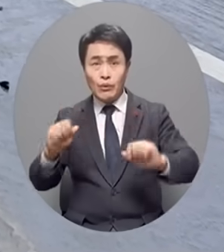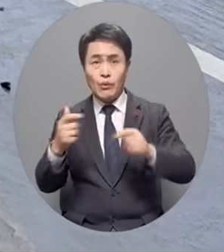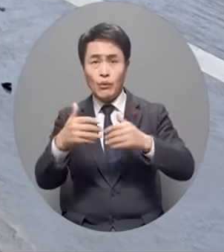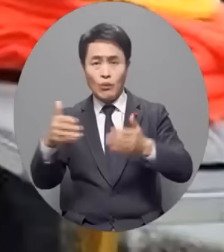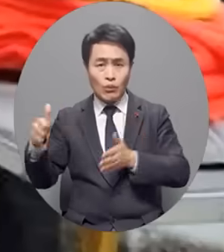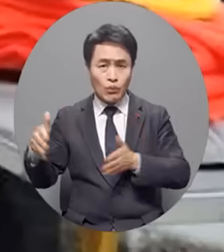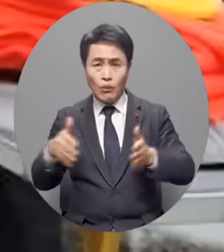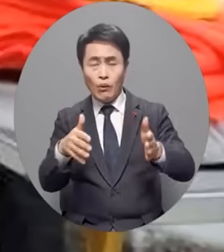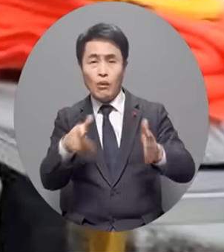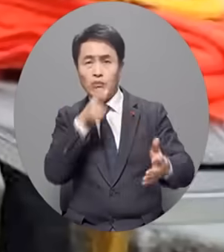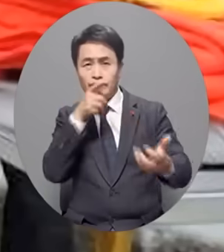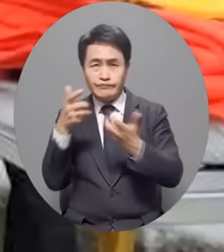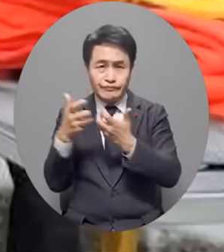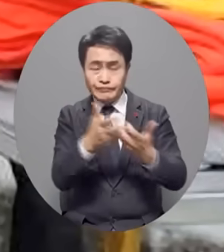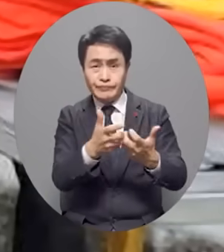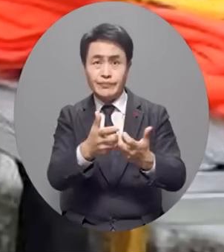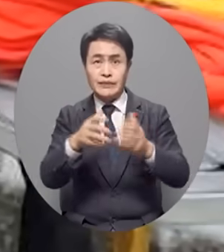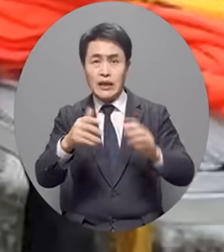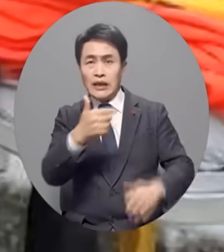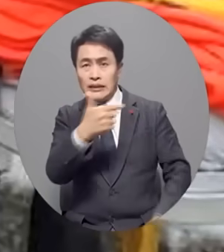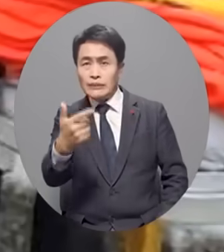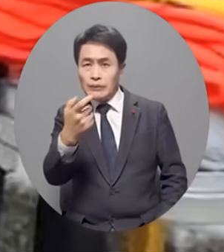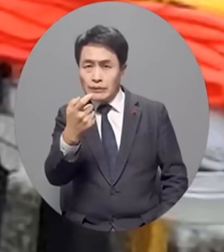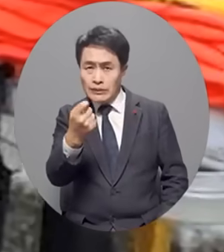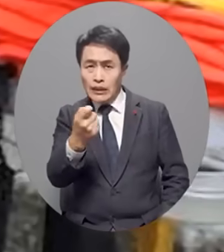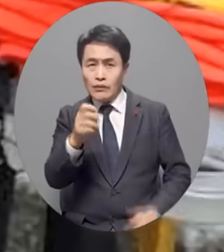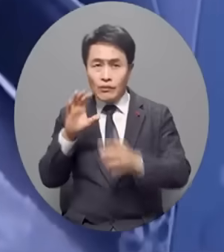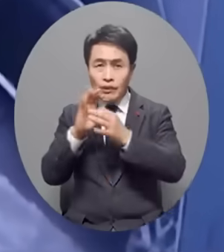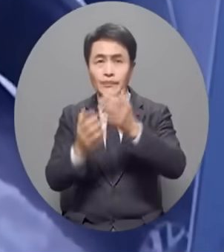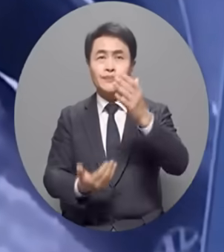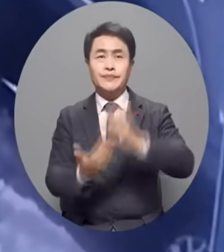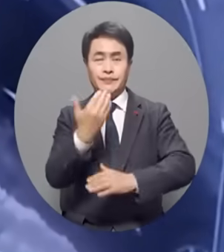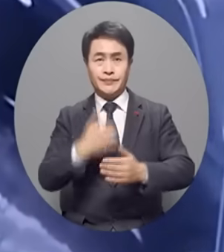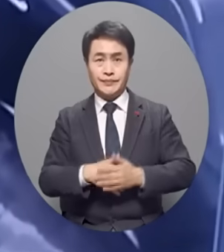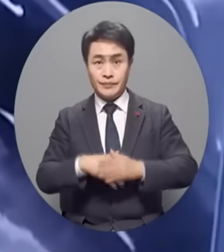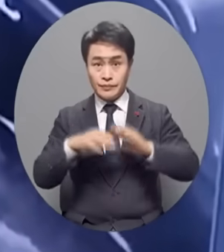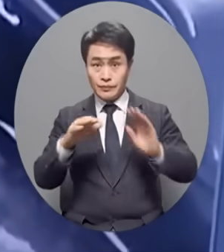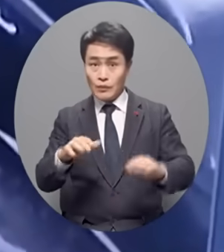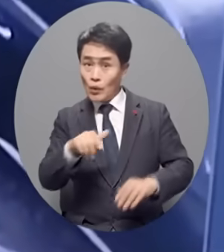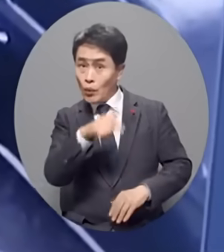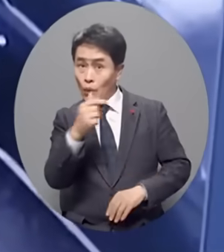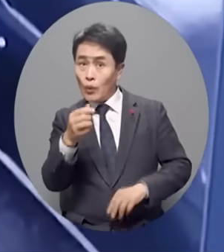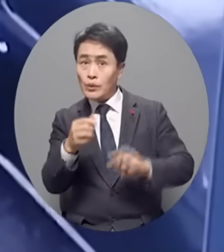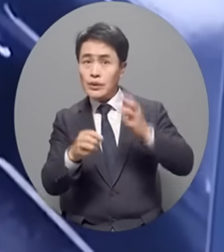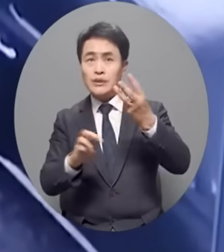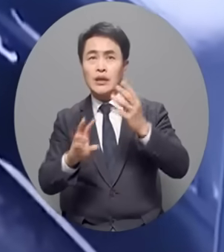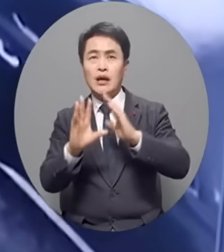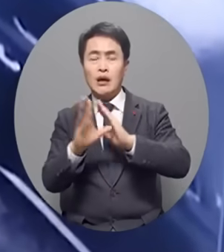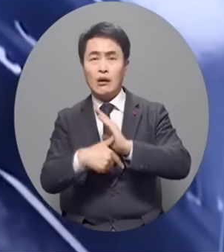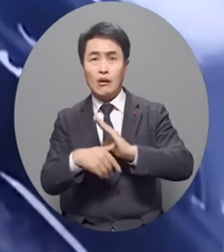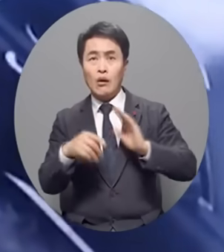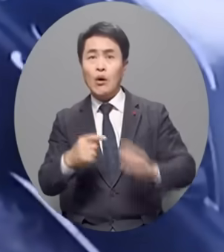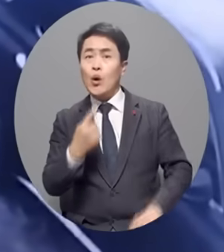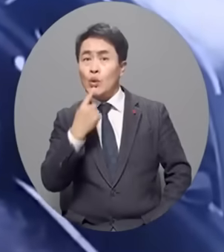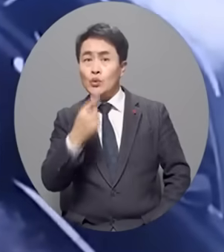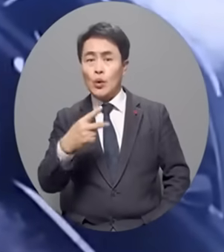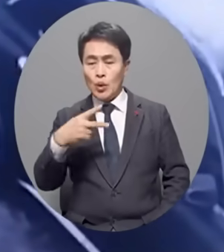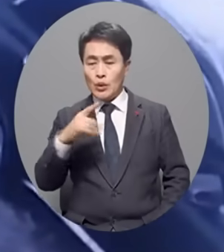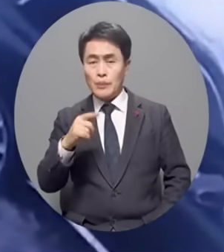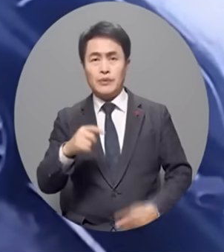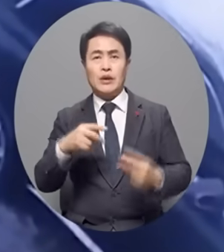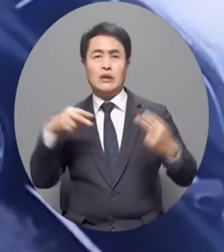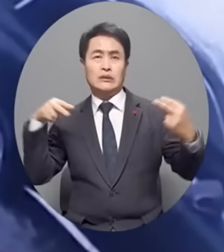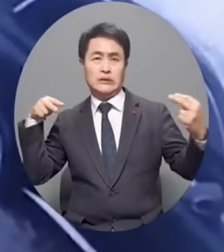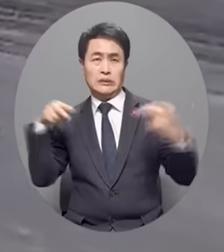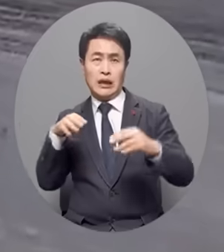도로는 빙판길로 변했고 크고 작은 사고가 잇따랐습니다. 오늘 오후 3시 반쯤에는 속초시 대포동 2차로를